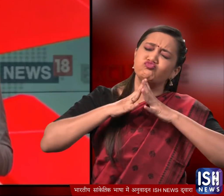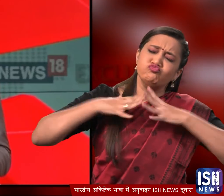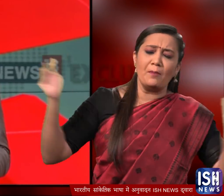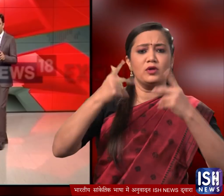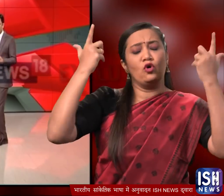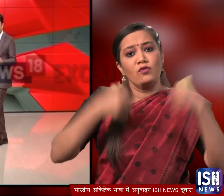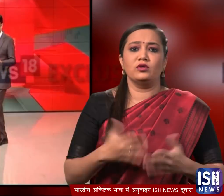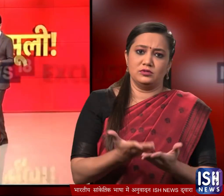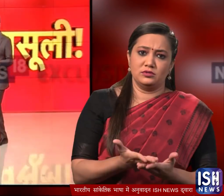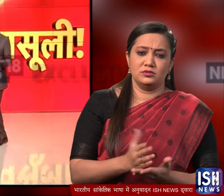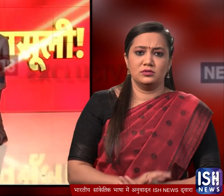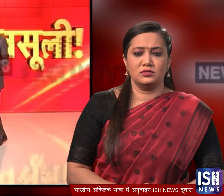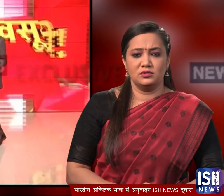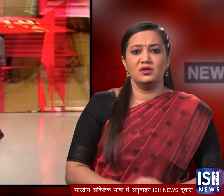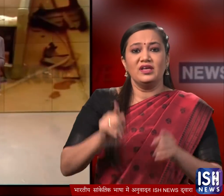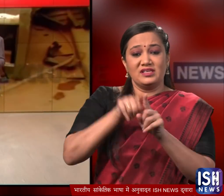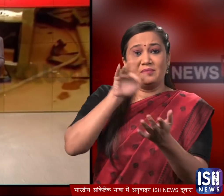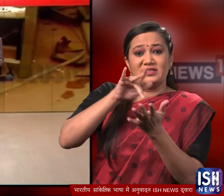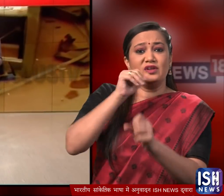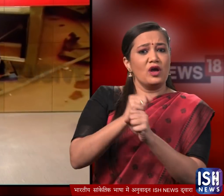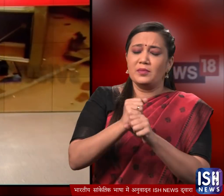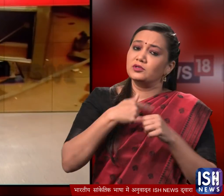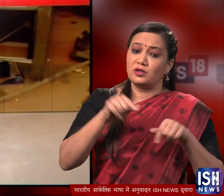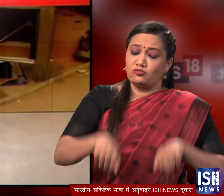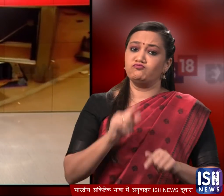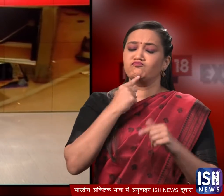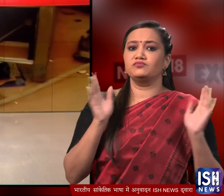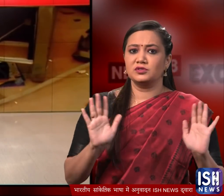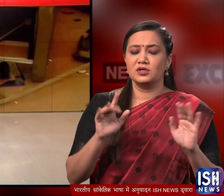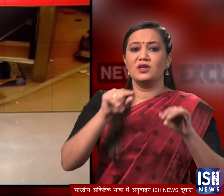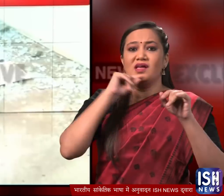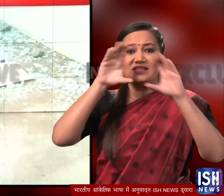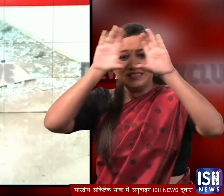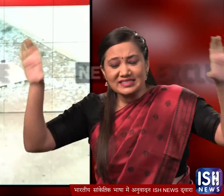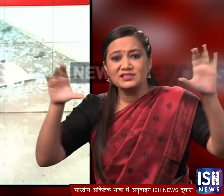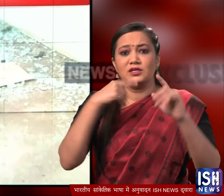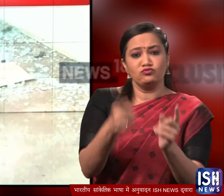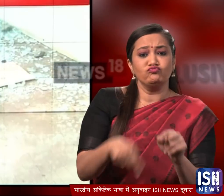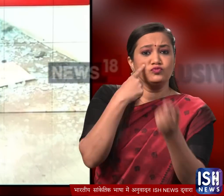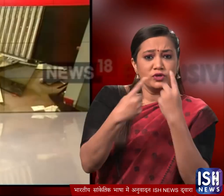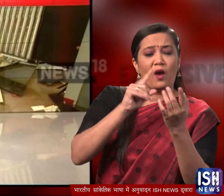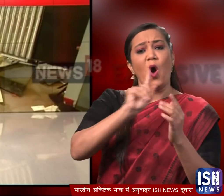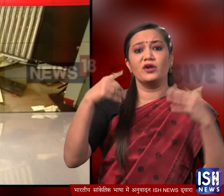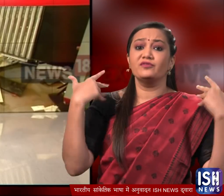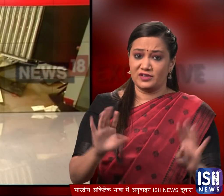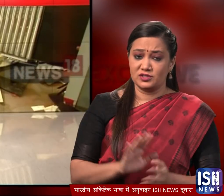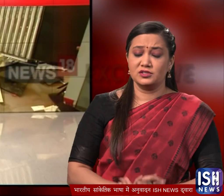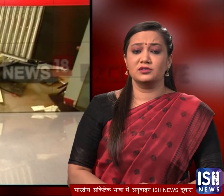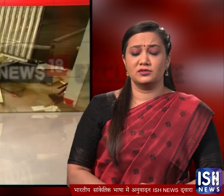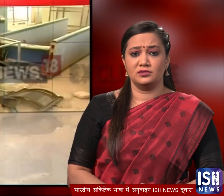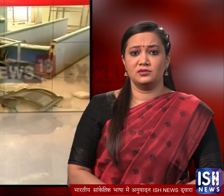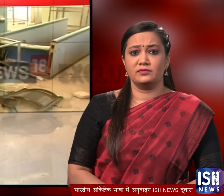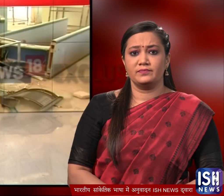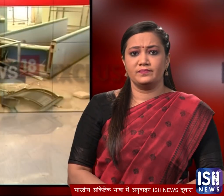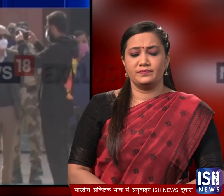बड़े पैमाने पर नुकसान पहुंचाया। इस घटना को केंद्र सरकार ने भी बहुत गंभीरता से लिया और लाल किले में हुई तोड़फोड़ की जांच में आदेश